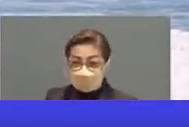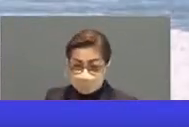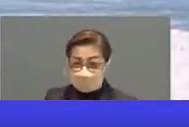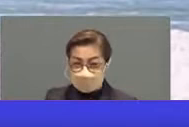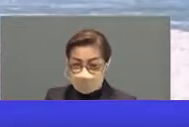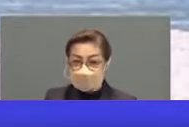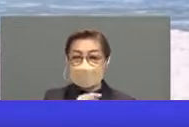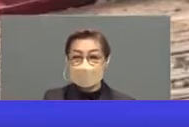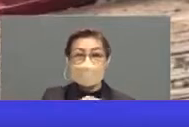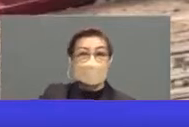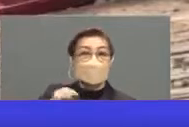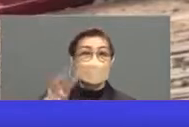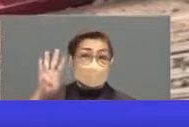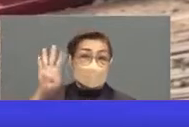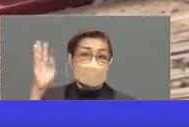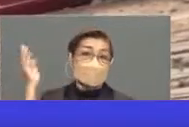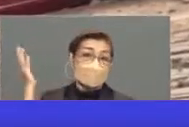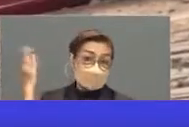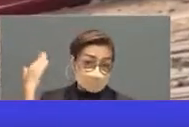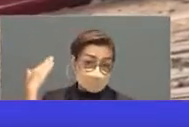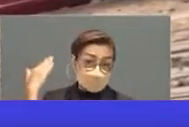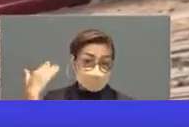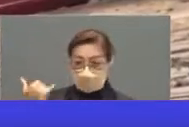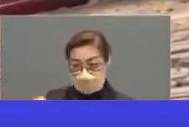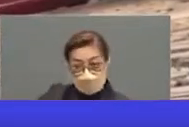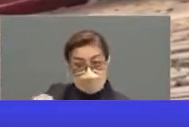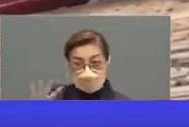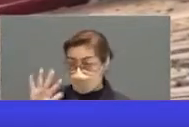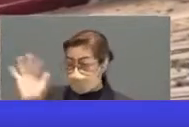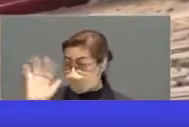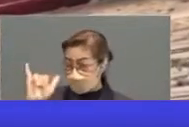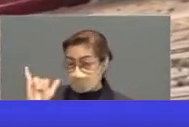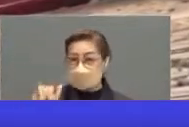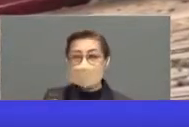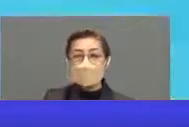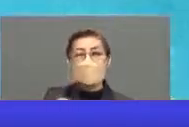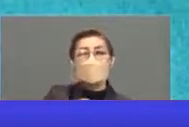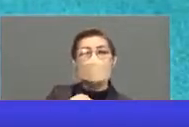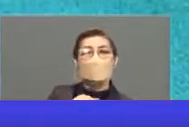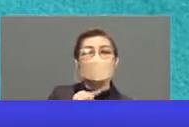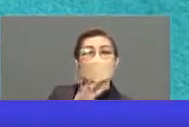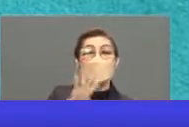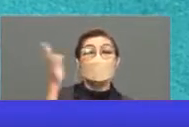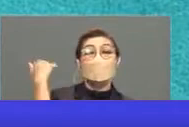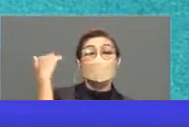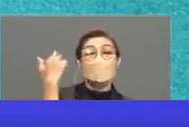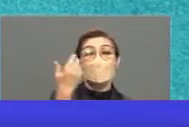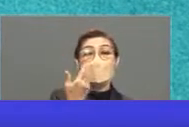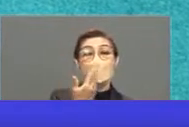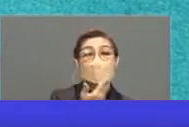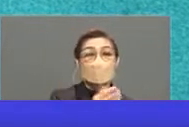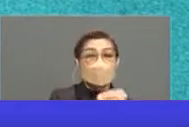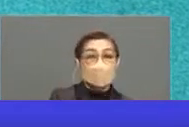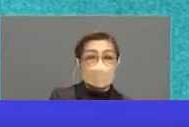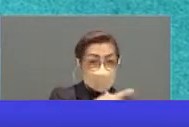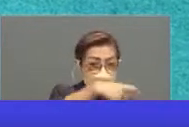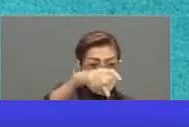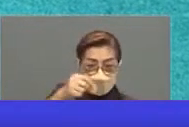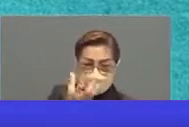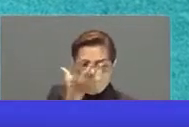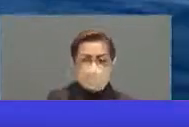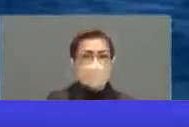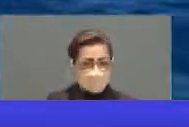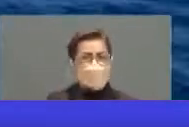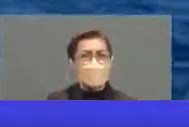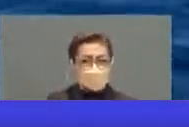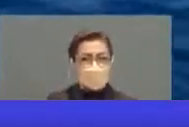นะเออนี่แหละเพราะเพิ่มมาเนี่ยผมว่านะหลายๆคนที่บอกว่าเร่งๆอยู่เอ๊ยครั้งที่เราจะใช้แล้วก็ไม่ทันและอ่านอย่าง